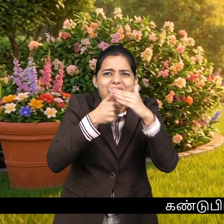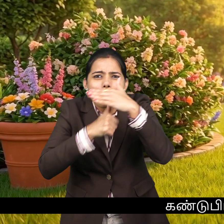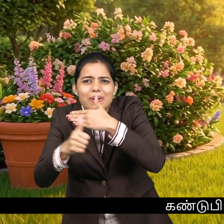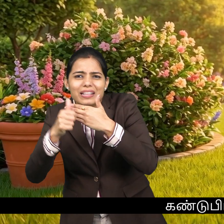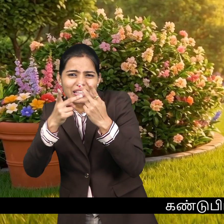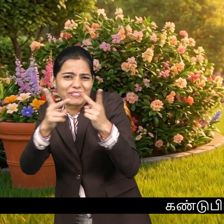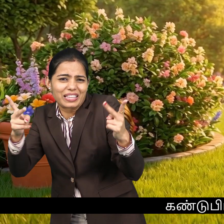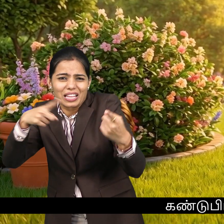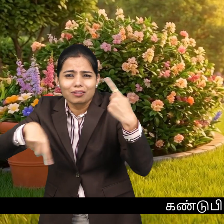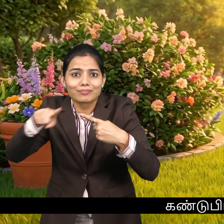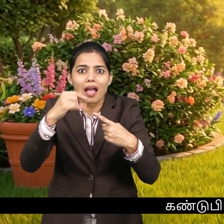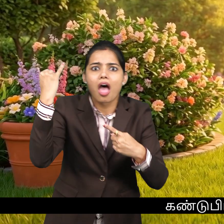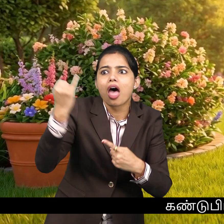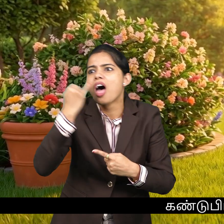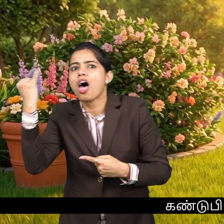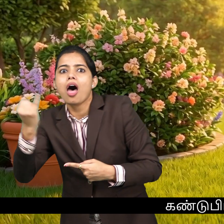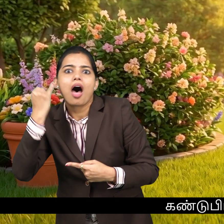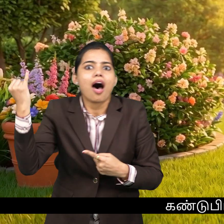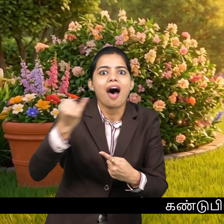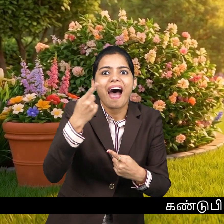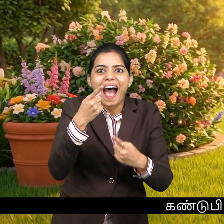குழந்தைகளையும் கண்டுபிடிக்க வேண்டும்.